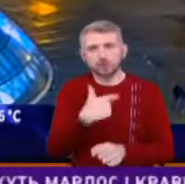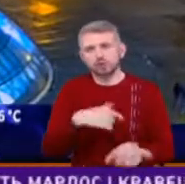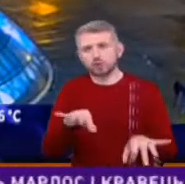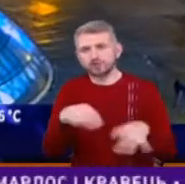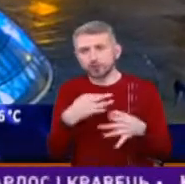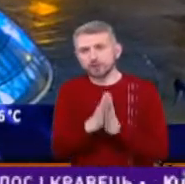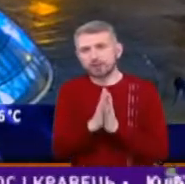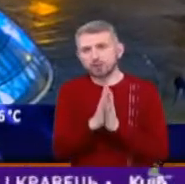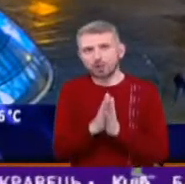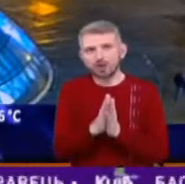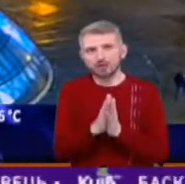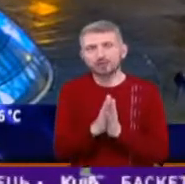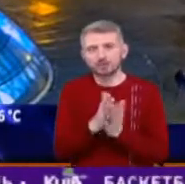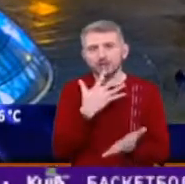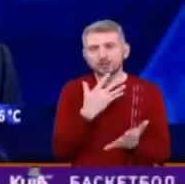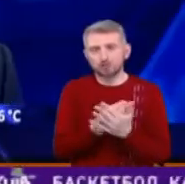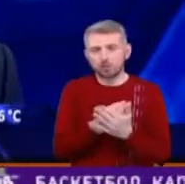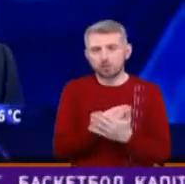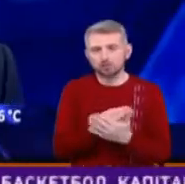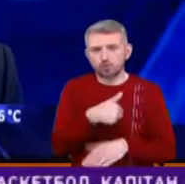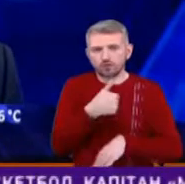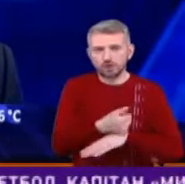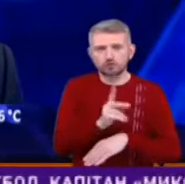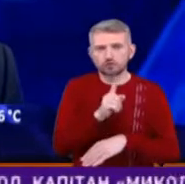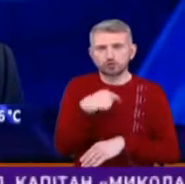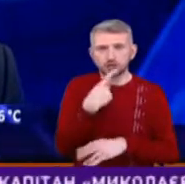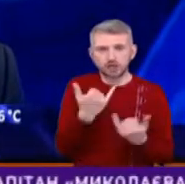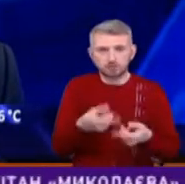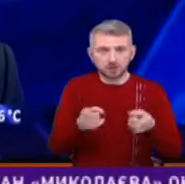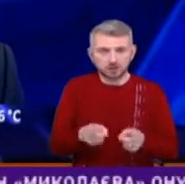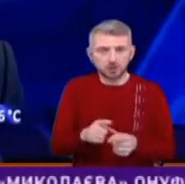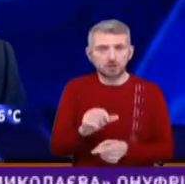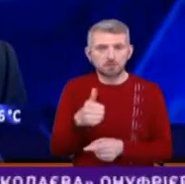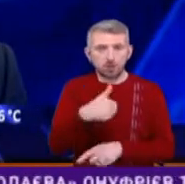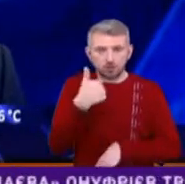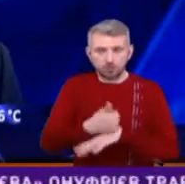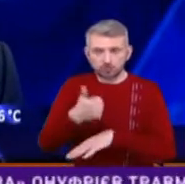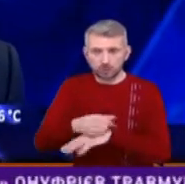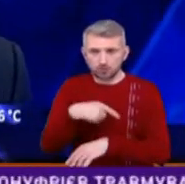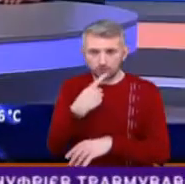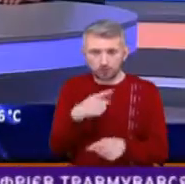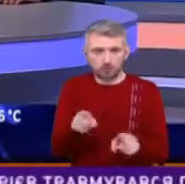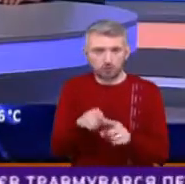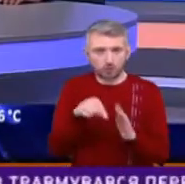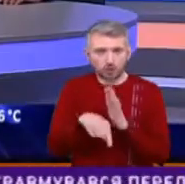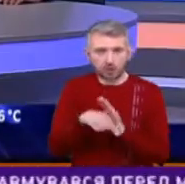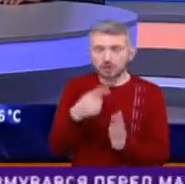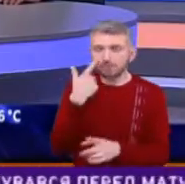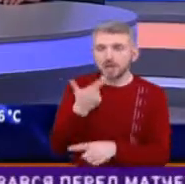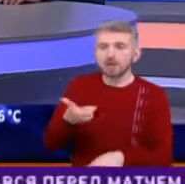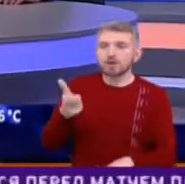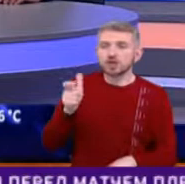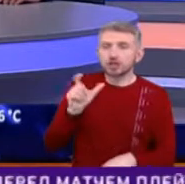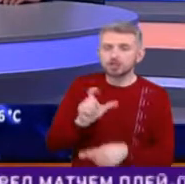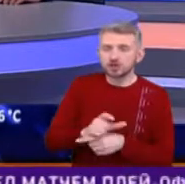на прохання там свого поводиря щось говорити. Тепер дійсно, тепер і першоочільники говорять саме в такому контексті. Переважно